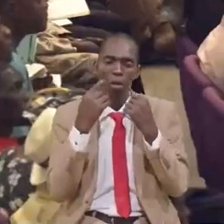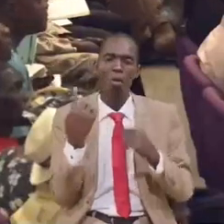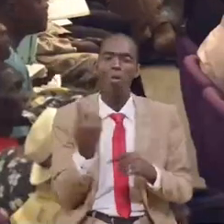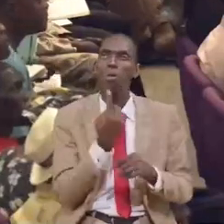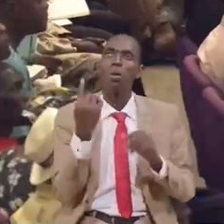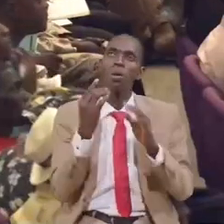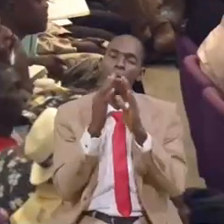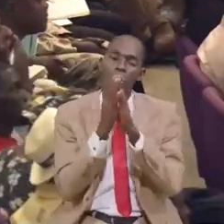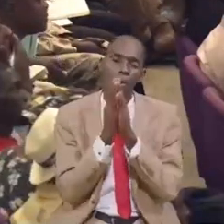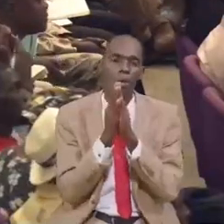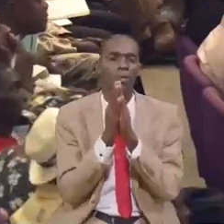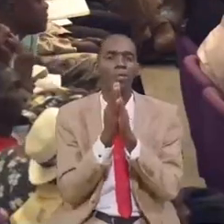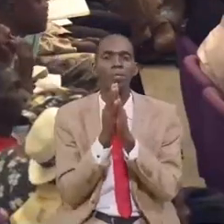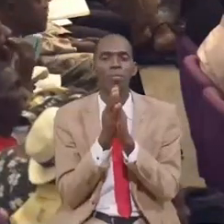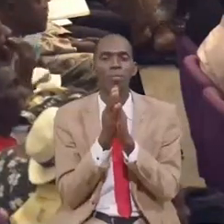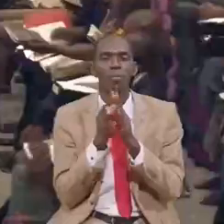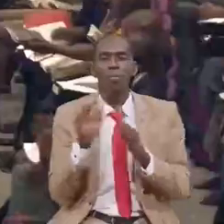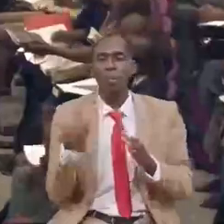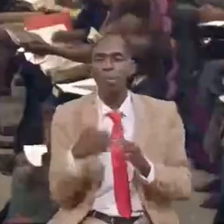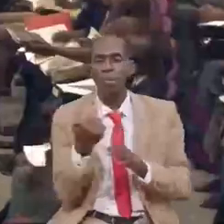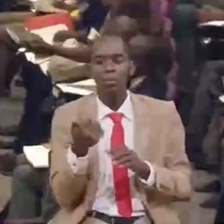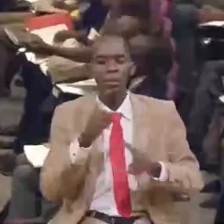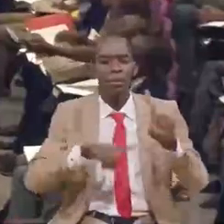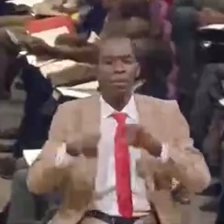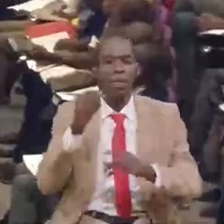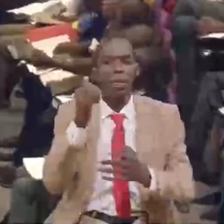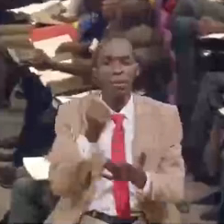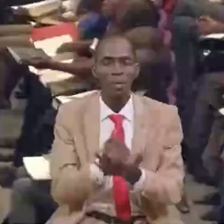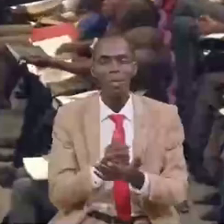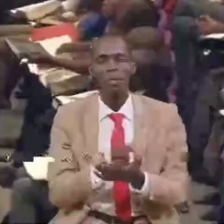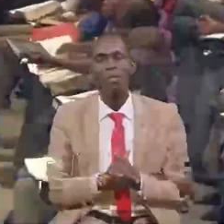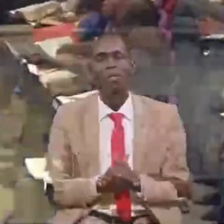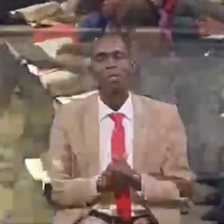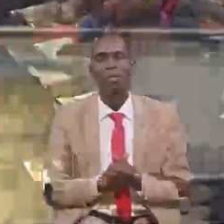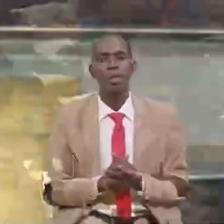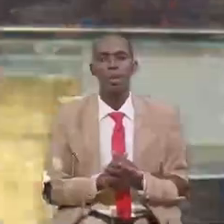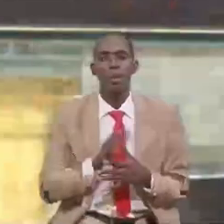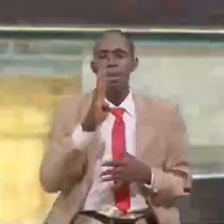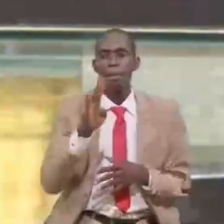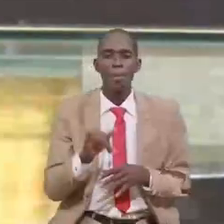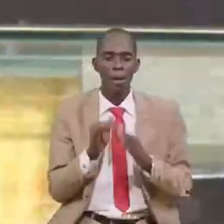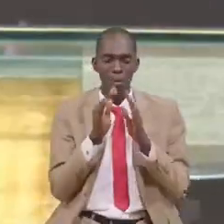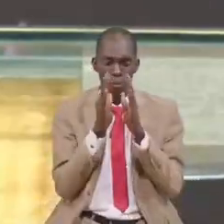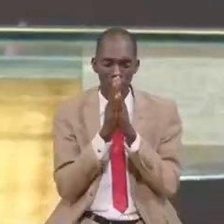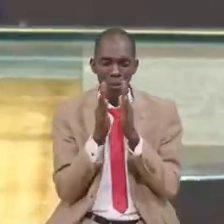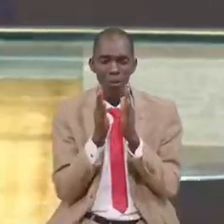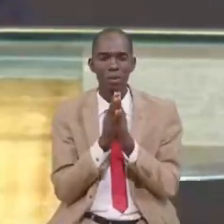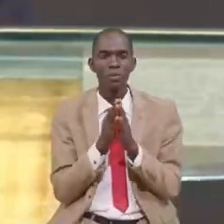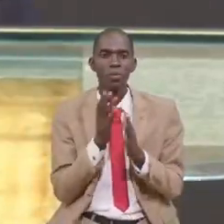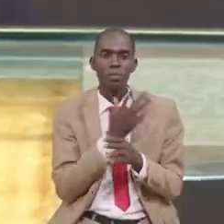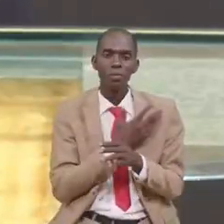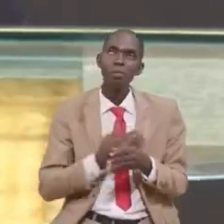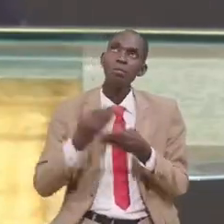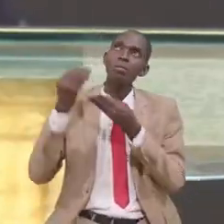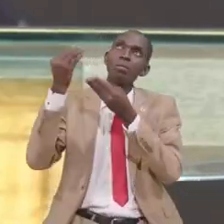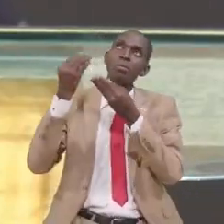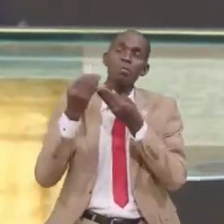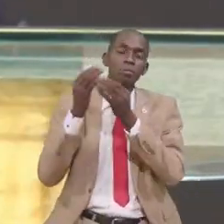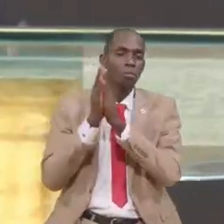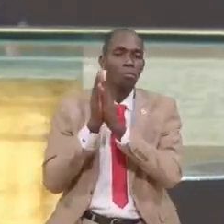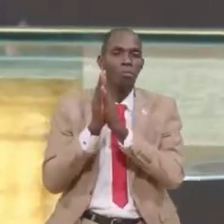la prière seule. Y a-t-il un amer chez vous là? Il dit que par des prières et des